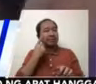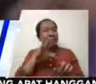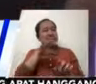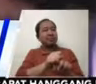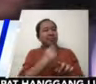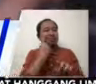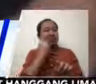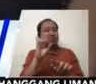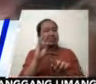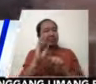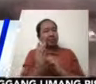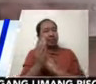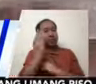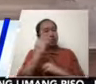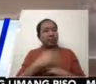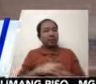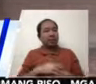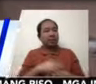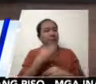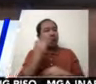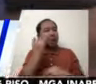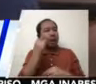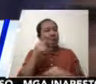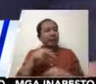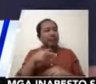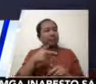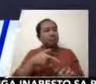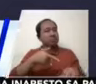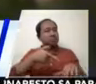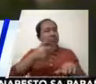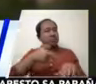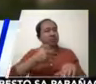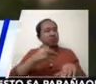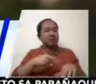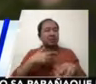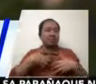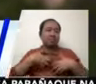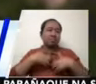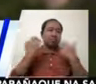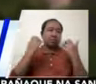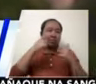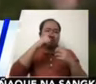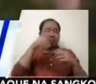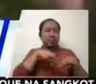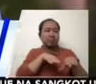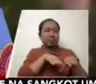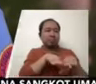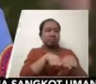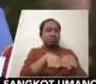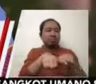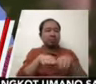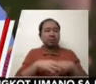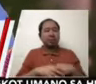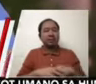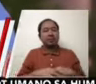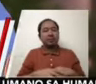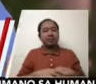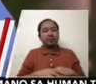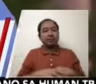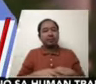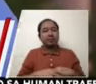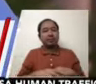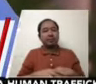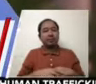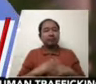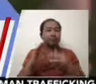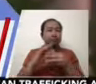Ang nakikitang anggulo ng pulisya, road rage. Per the testimony of one of